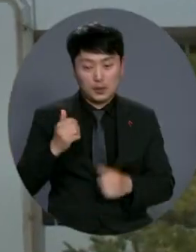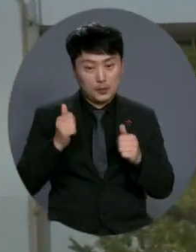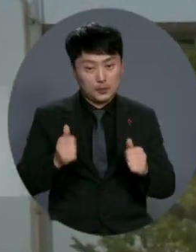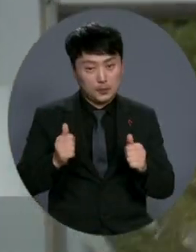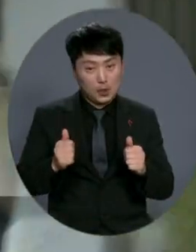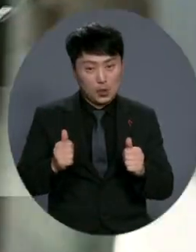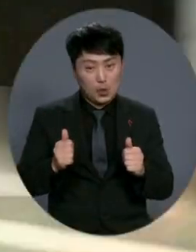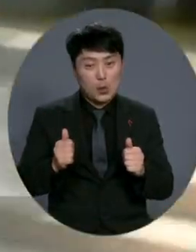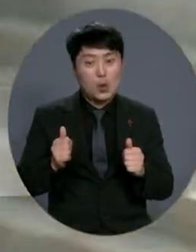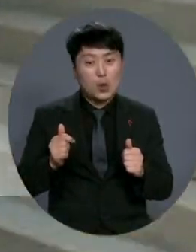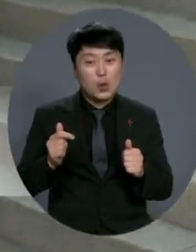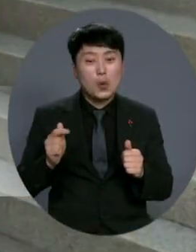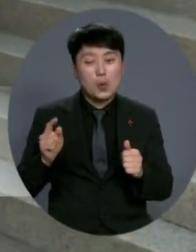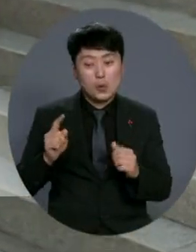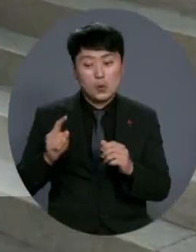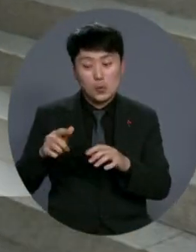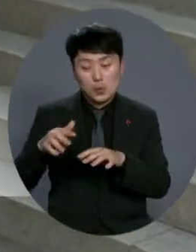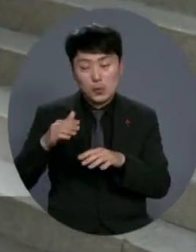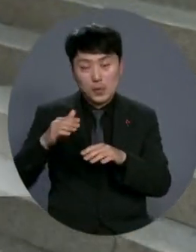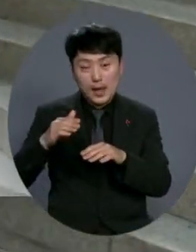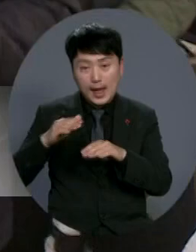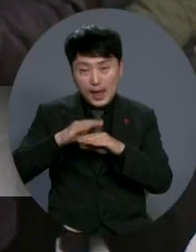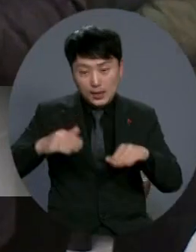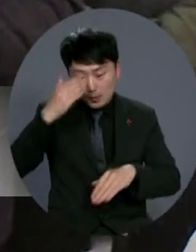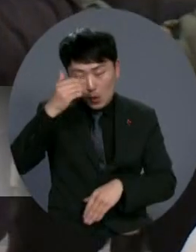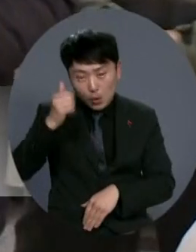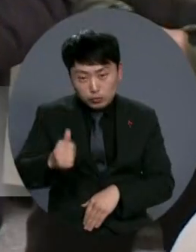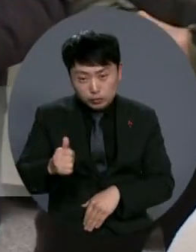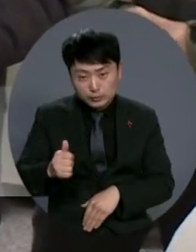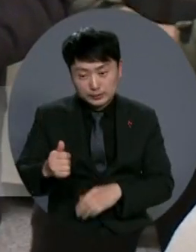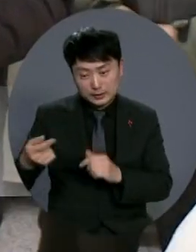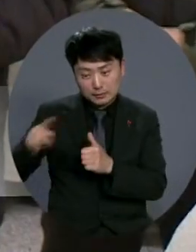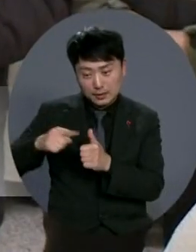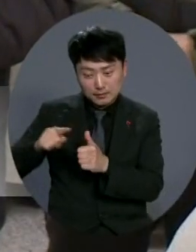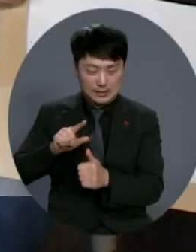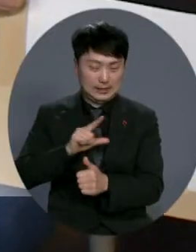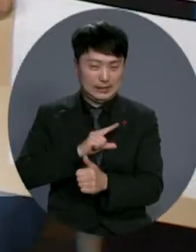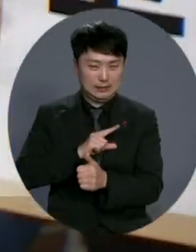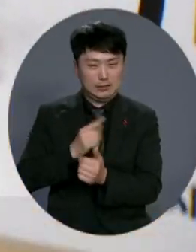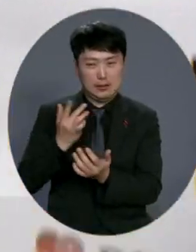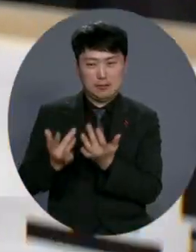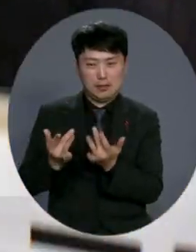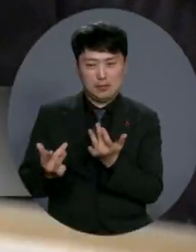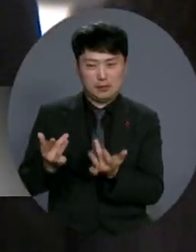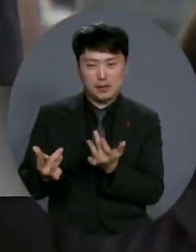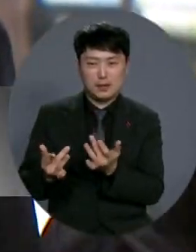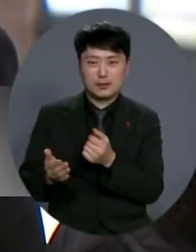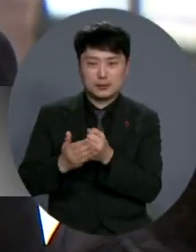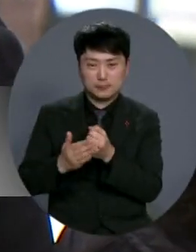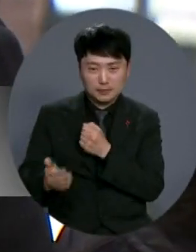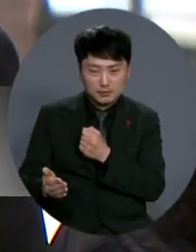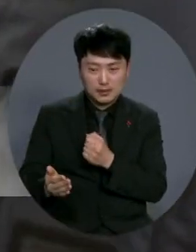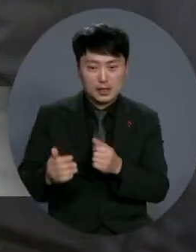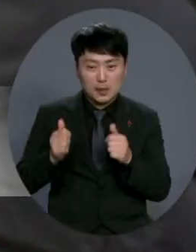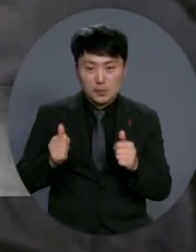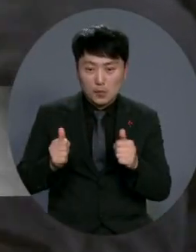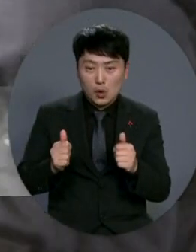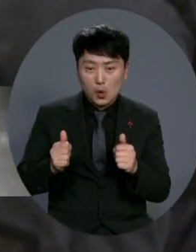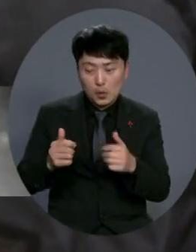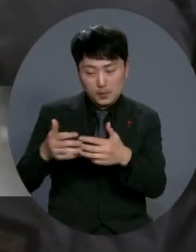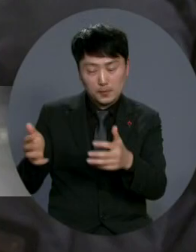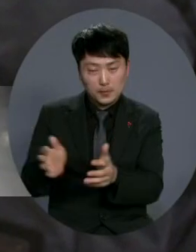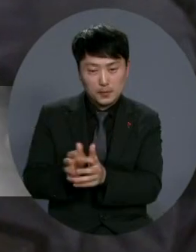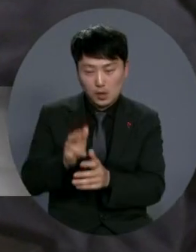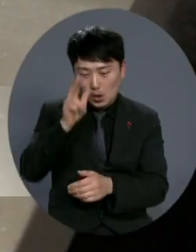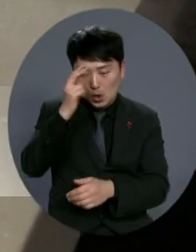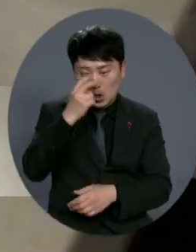주도한 포항지진 범시민대책본부가 상당수 소송 참여자의 이름이 빠져 있었다며 소송을 맡은 법무법인을